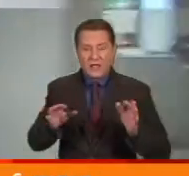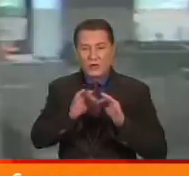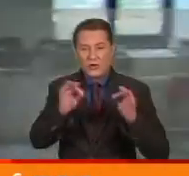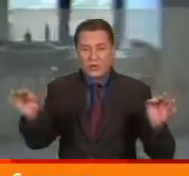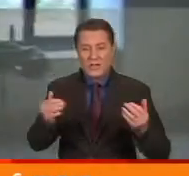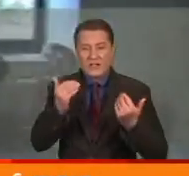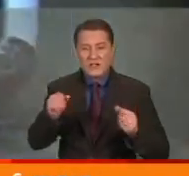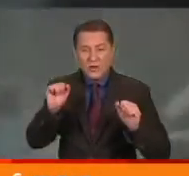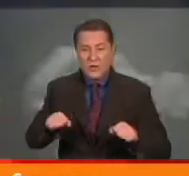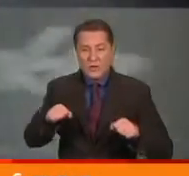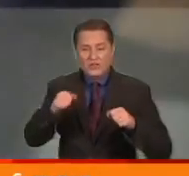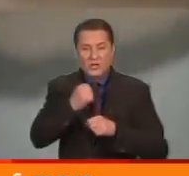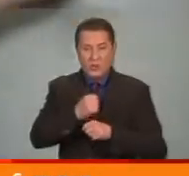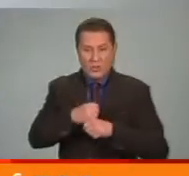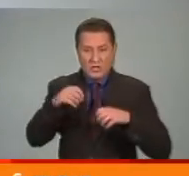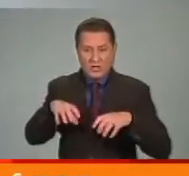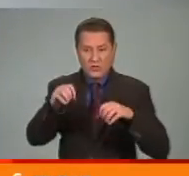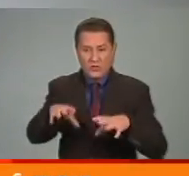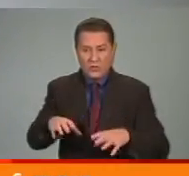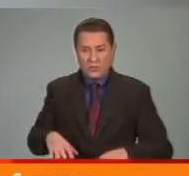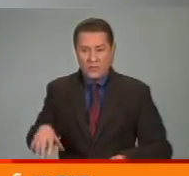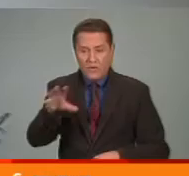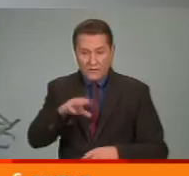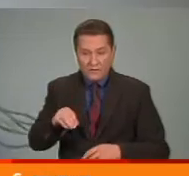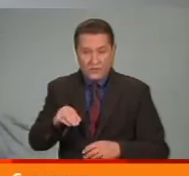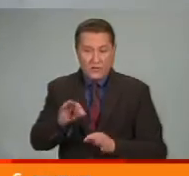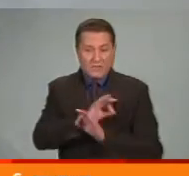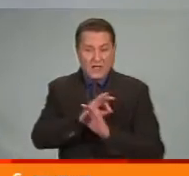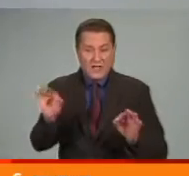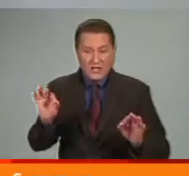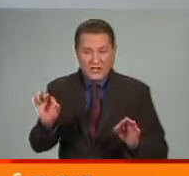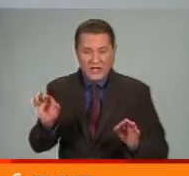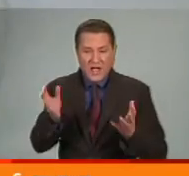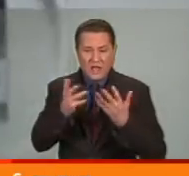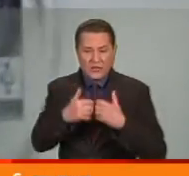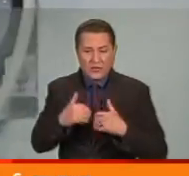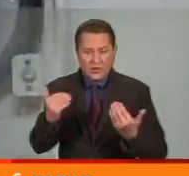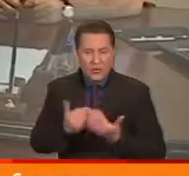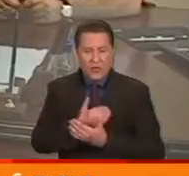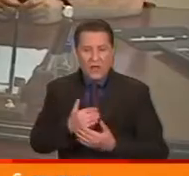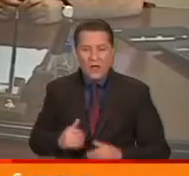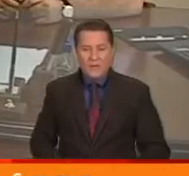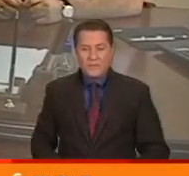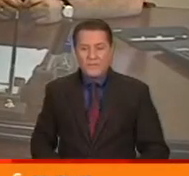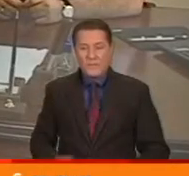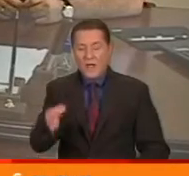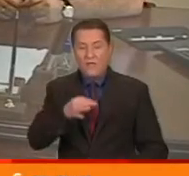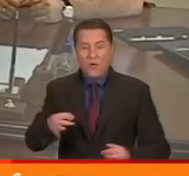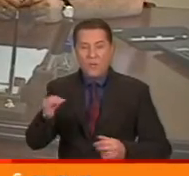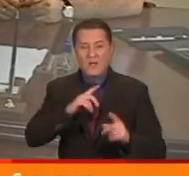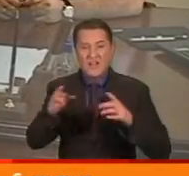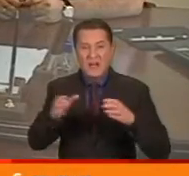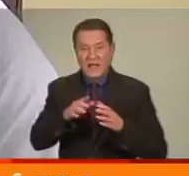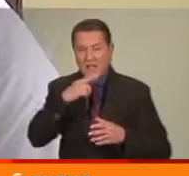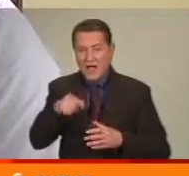струм. Проводки, гляньте. Це разве аварійне? Гляньте, проводки. Автомат можна ставити зразу. В облраді кажуть, стан будівлі